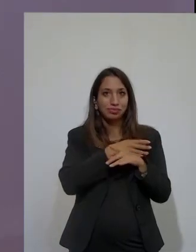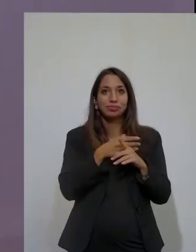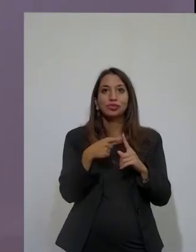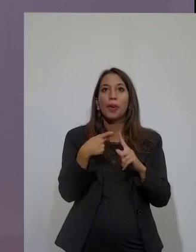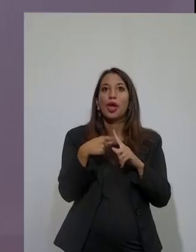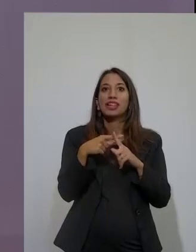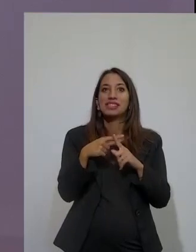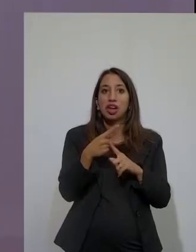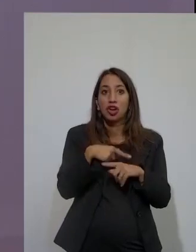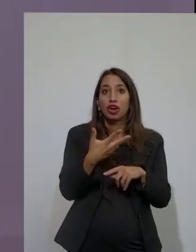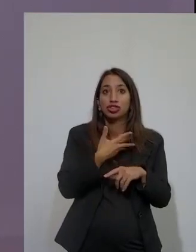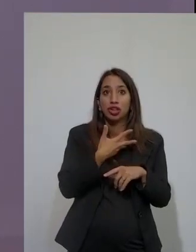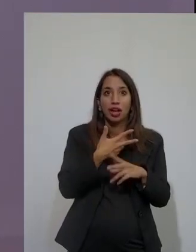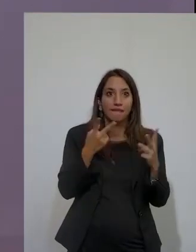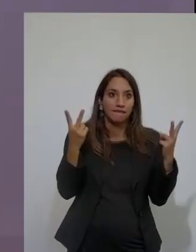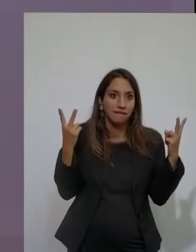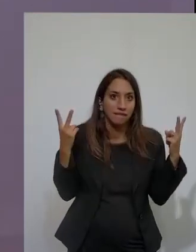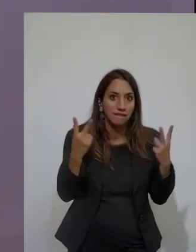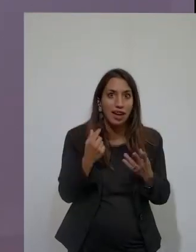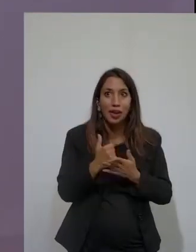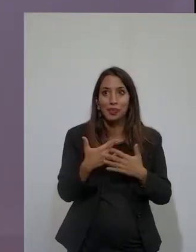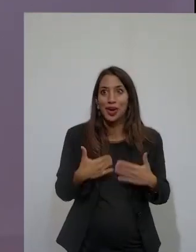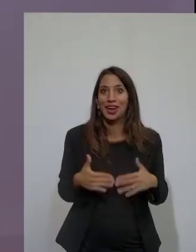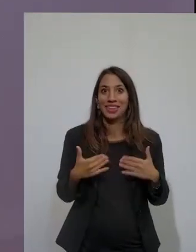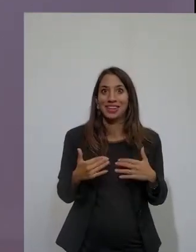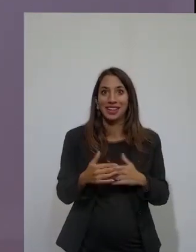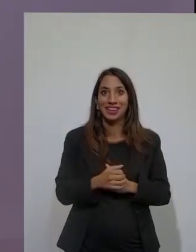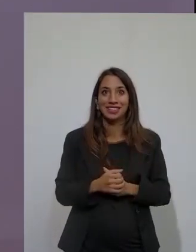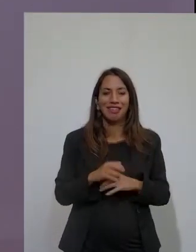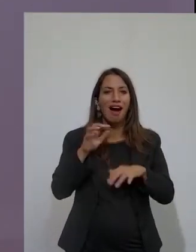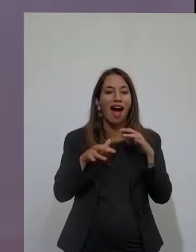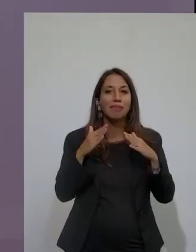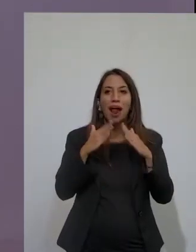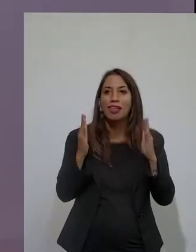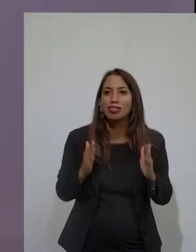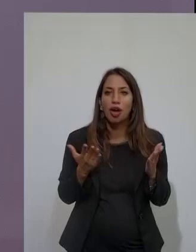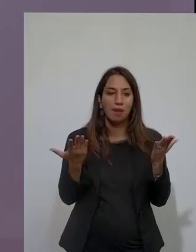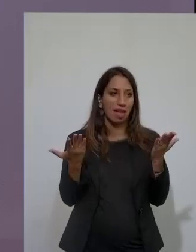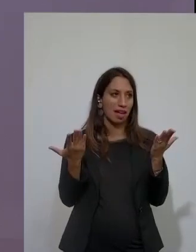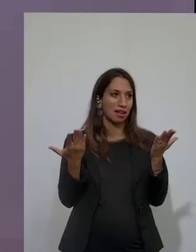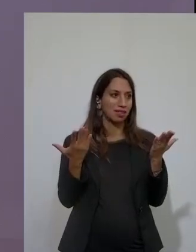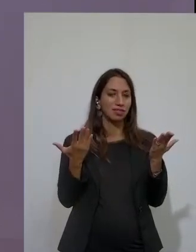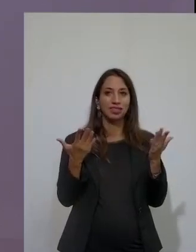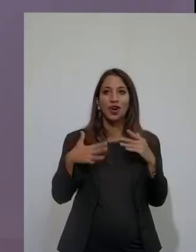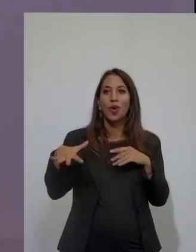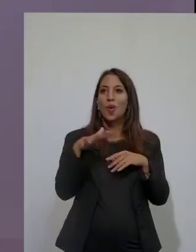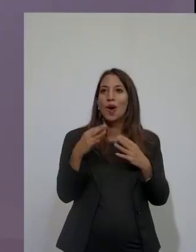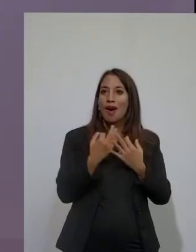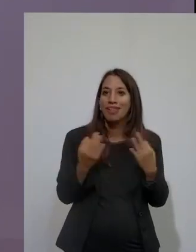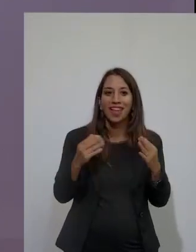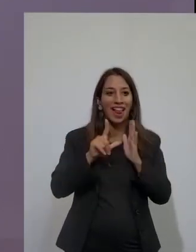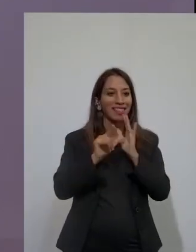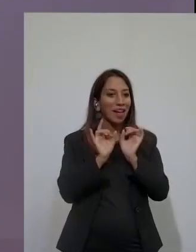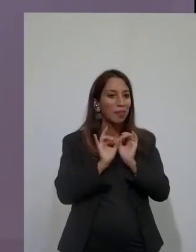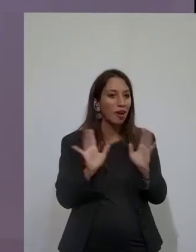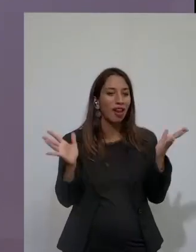che abbiamo sono veramente importanti, gli animali domestici, i luoghi ideali, il tempo libero,